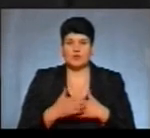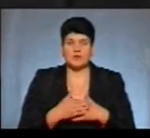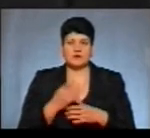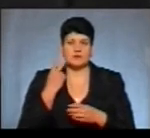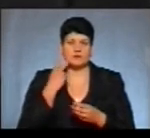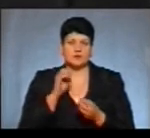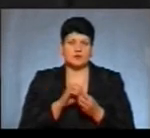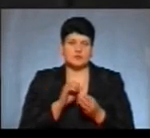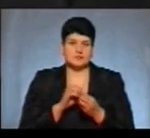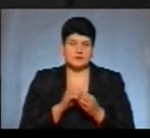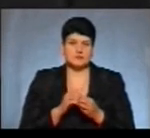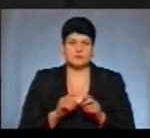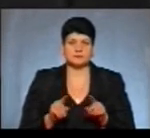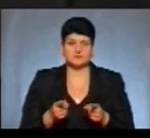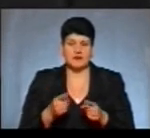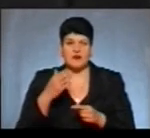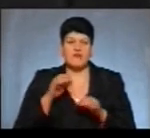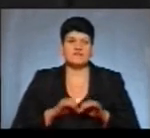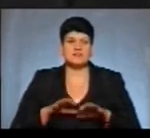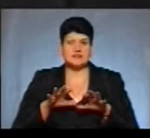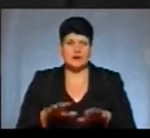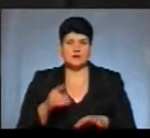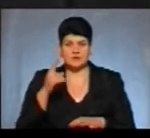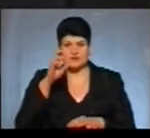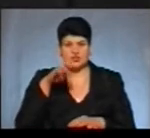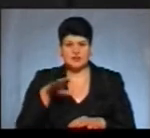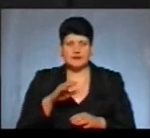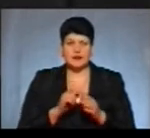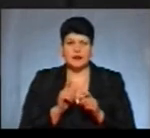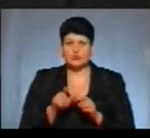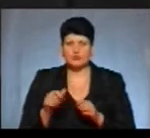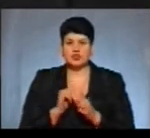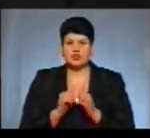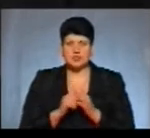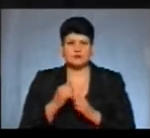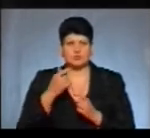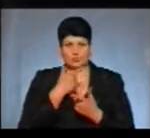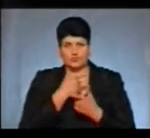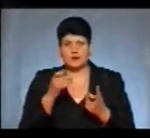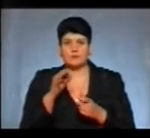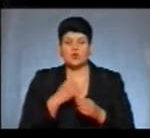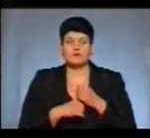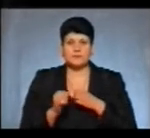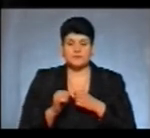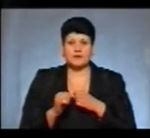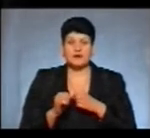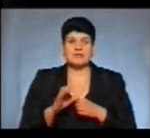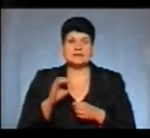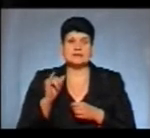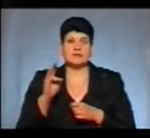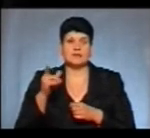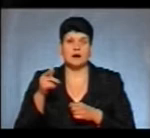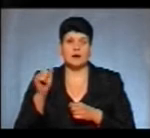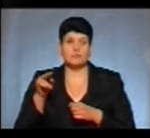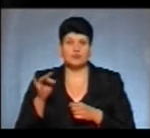довічне ув'язнення. Австралія – одна з країн, де люди найчастіше повідомляють про зґвалтування. А у Сінгапурі зґвалтування у шлюбі